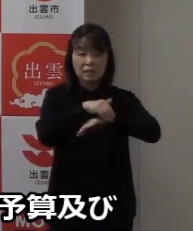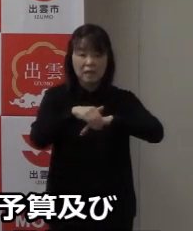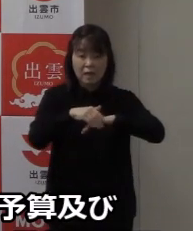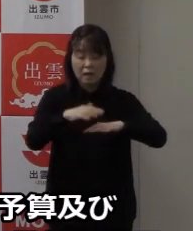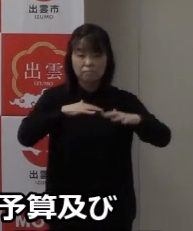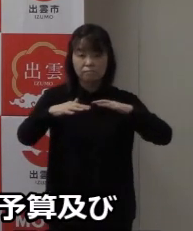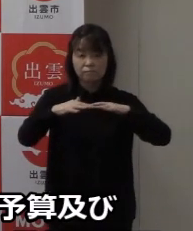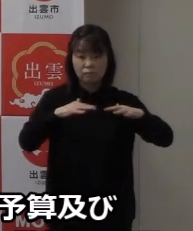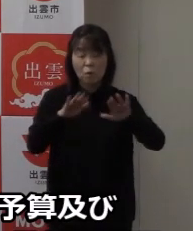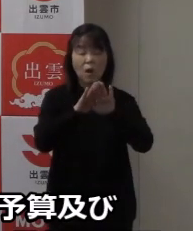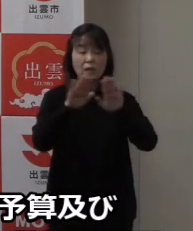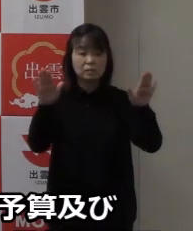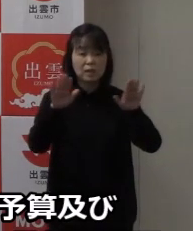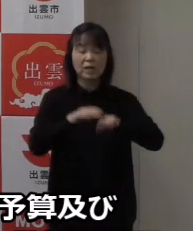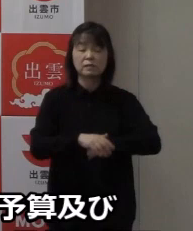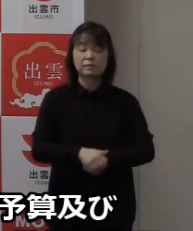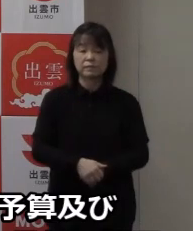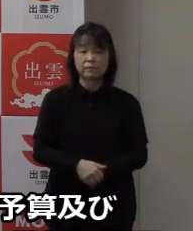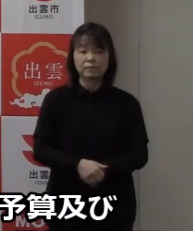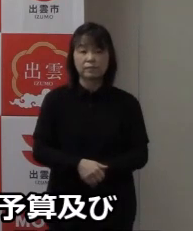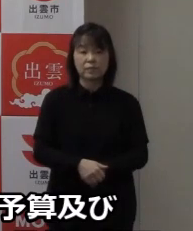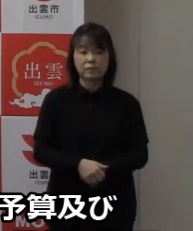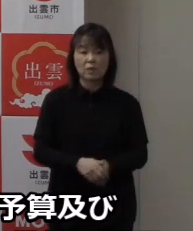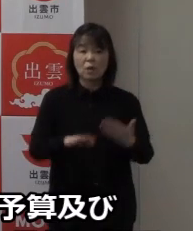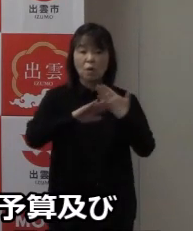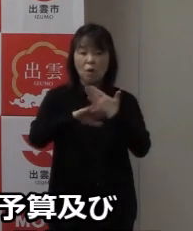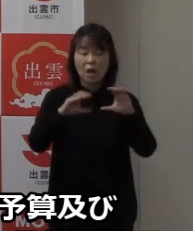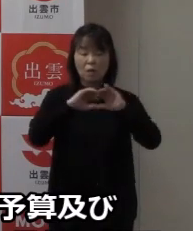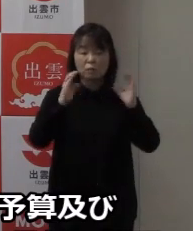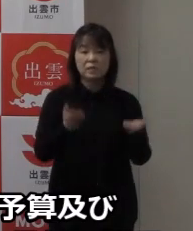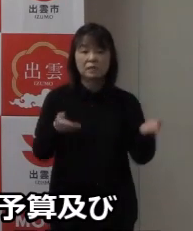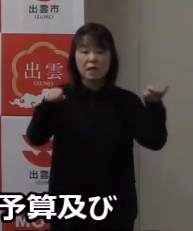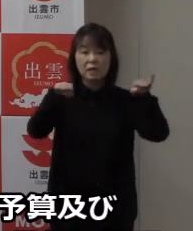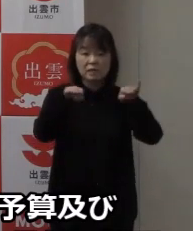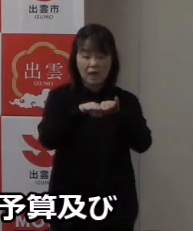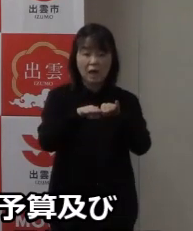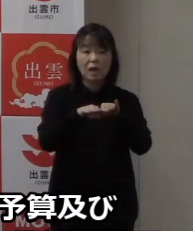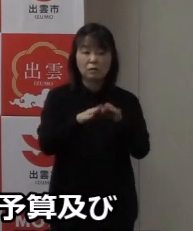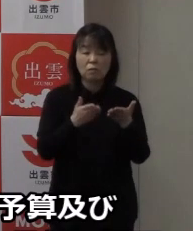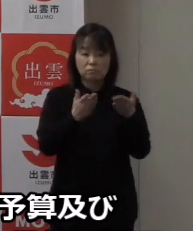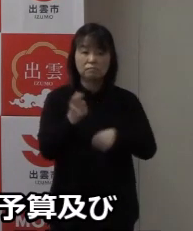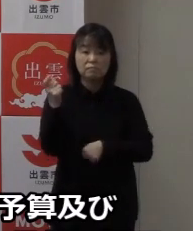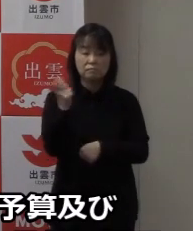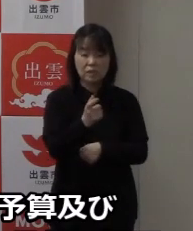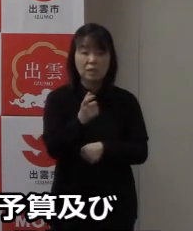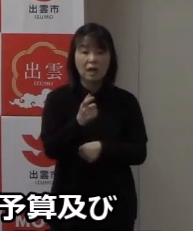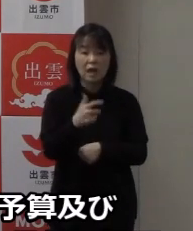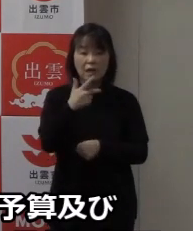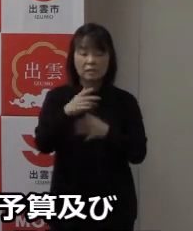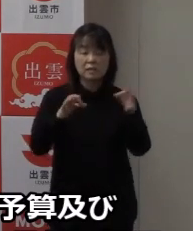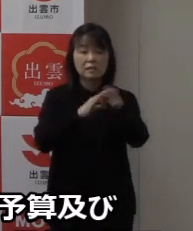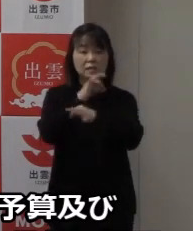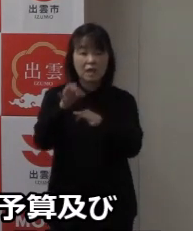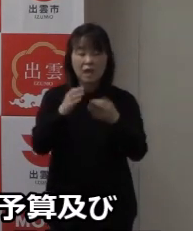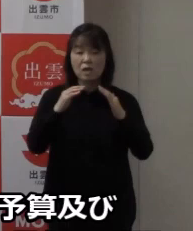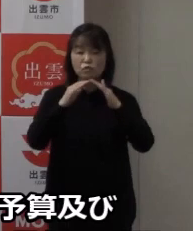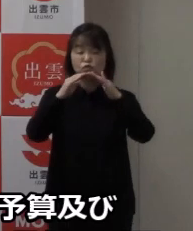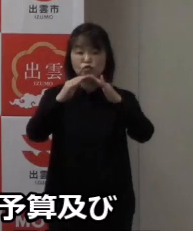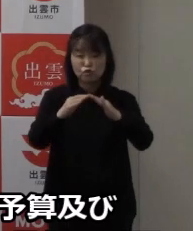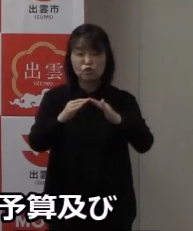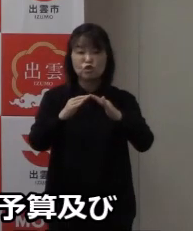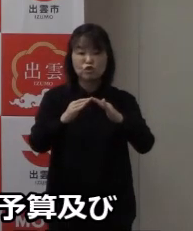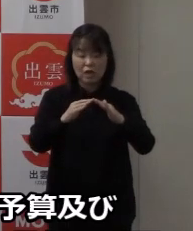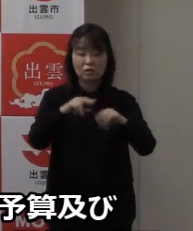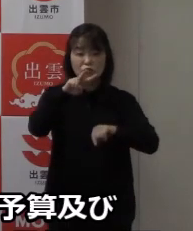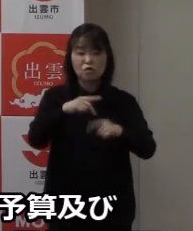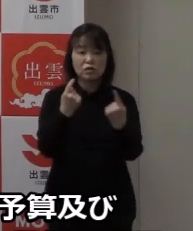ふうに思います。あとコミュニティセンターの耐震化であったりとか市営住宅のリフレッシ